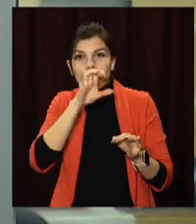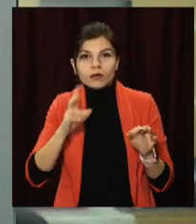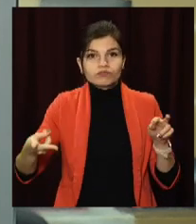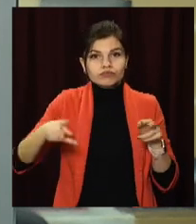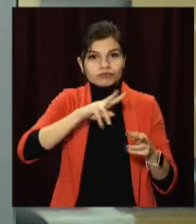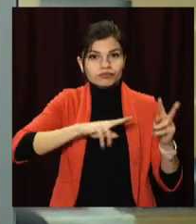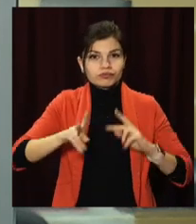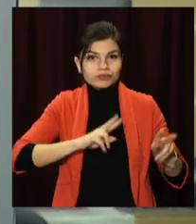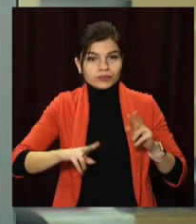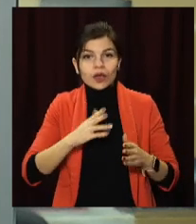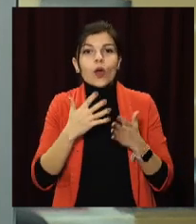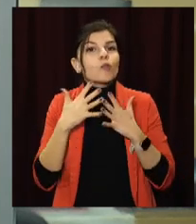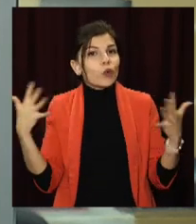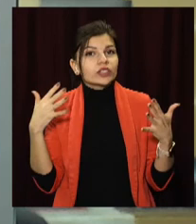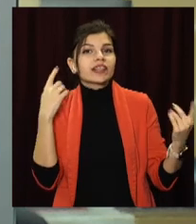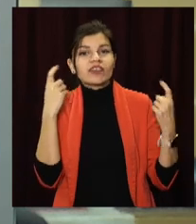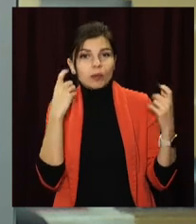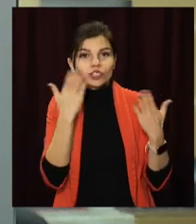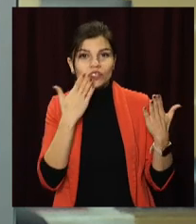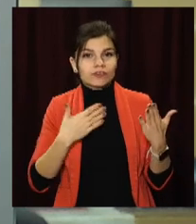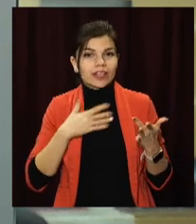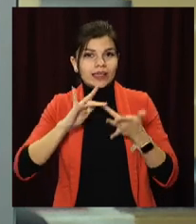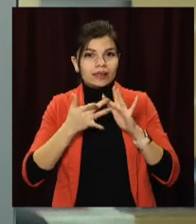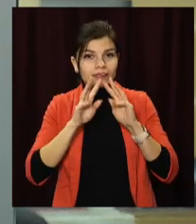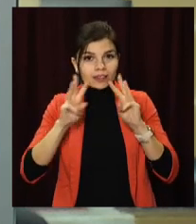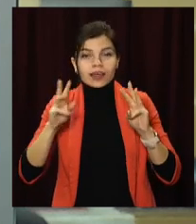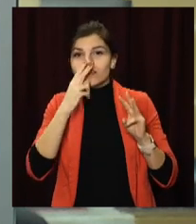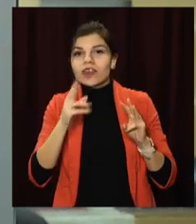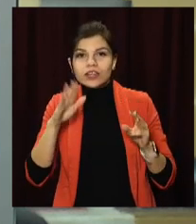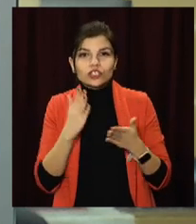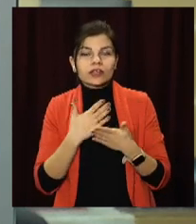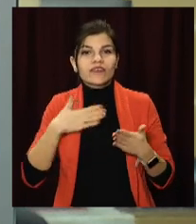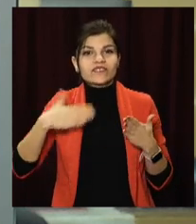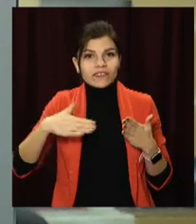Більше інформації читайте на нашому сайті opentv.media. Дивіться сюжети в